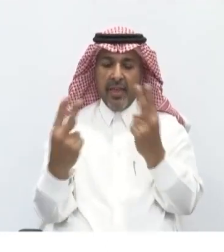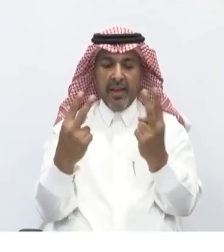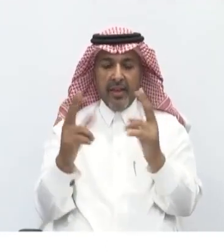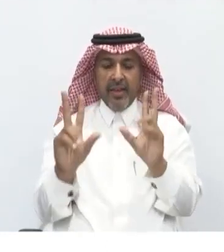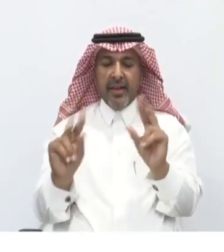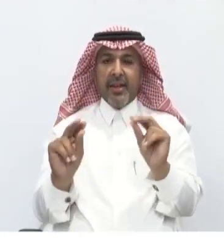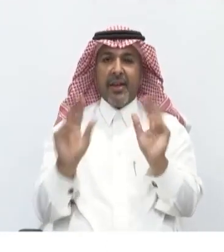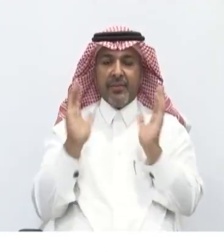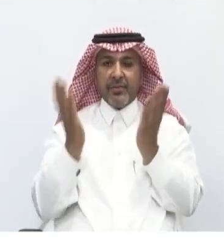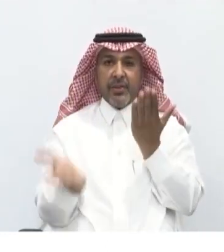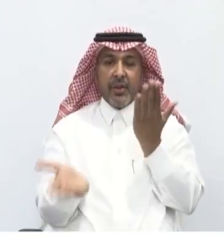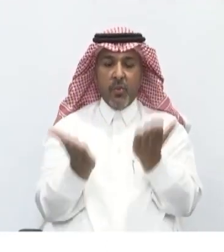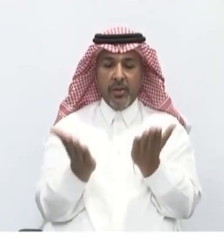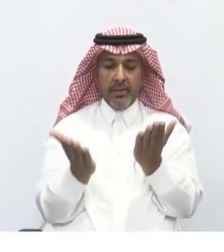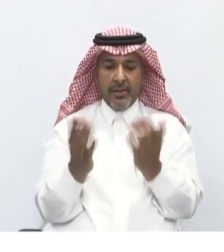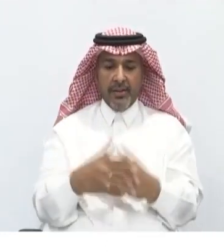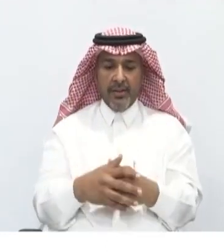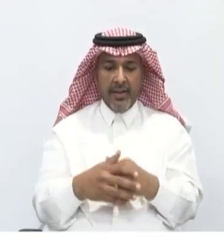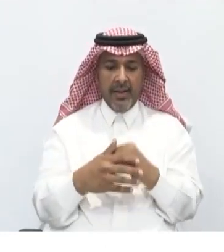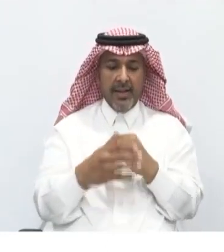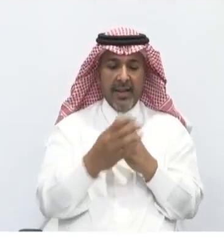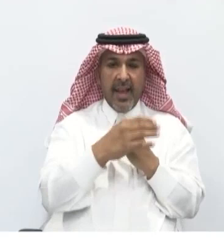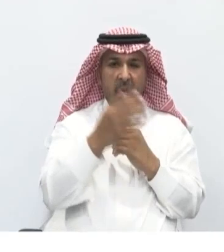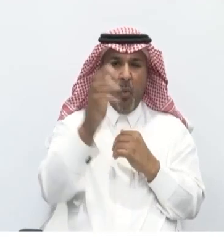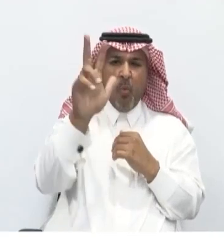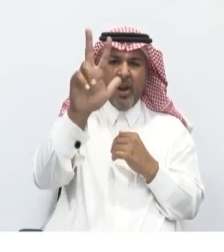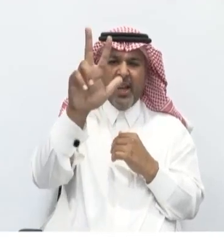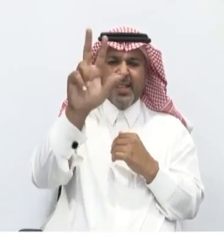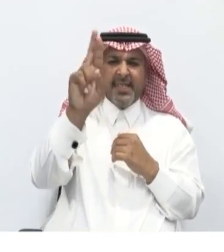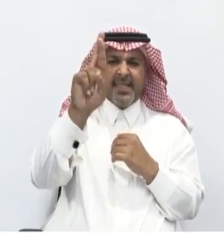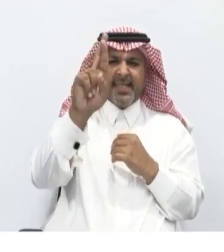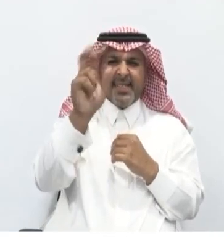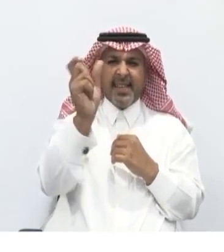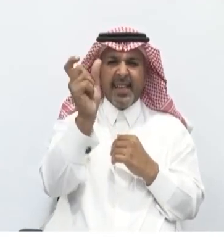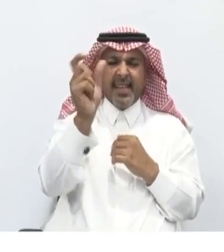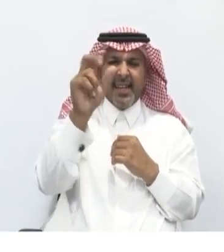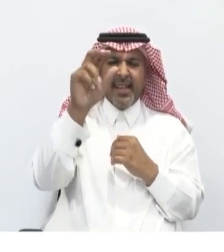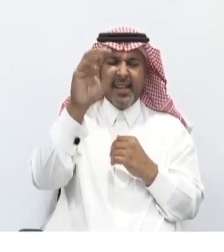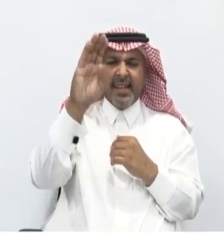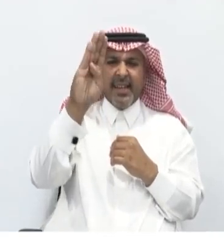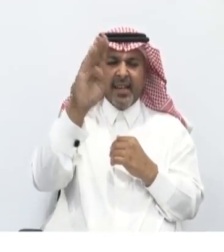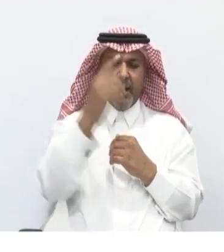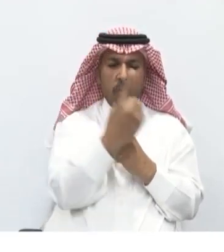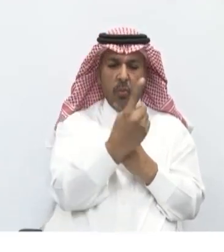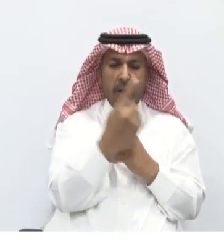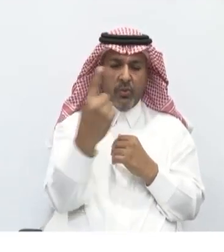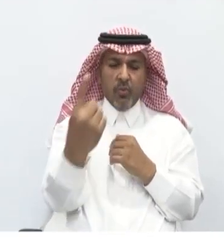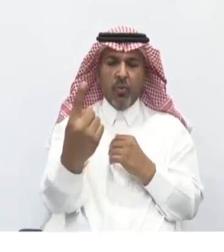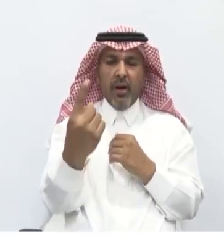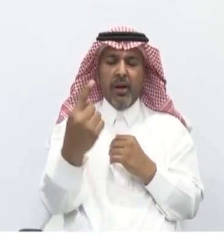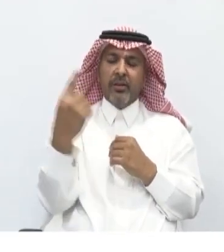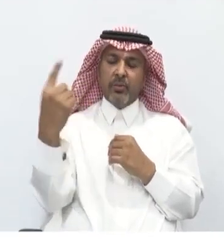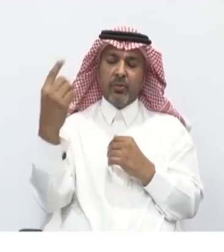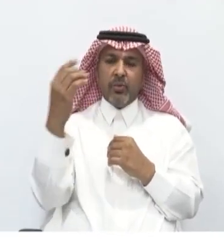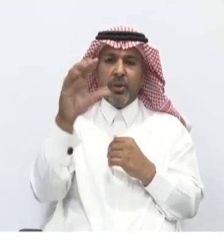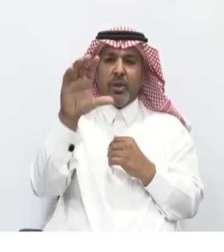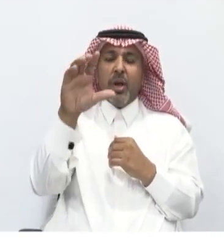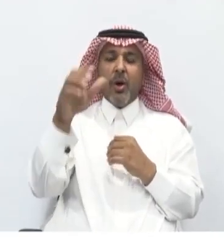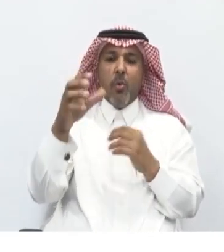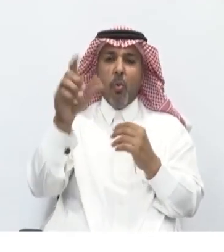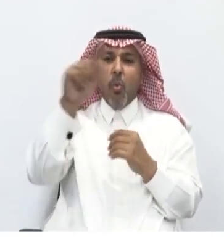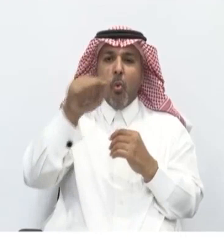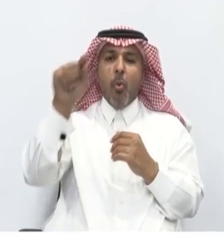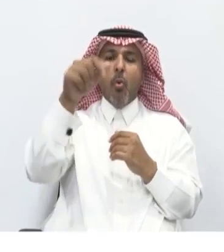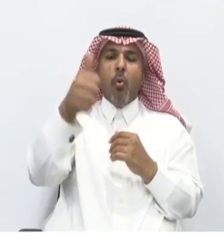توازن الزنك واحد وهنا الزنك واحد موزون والاكسجين واحد والاكسجين واحد اذا